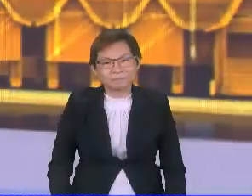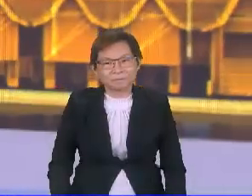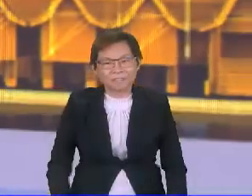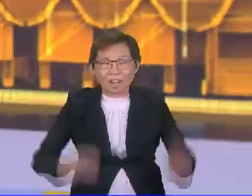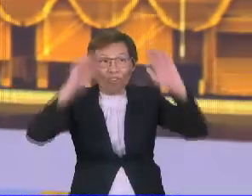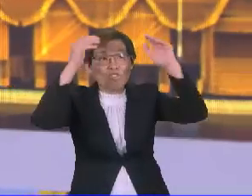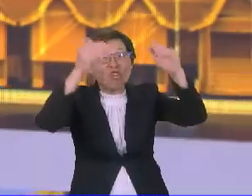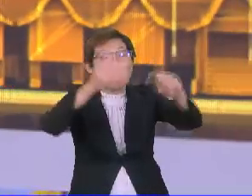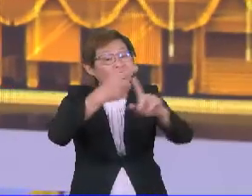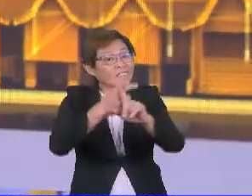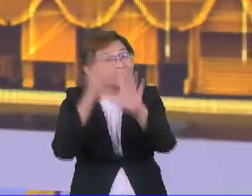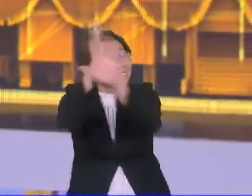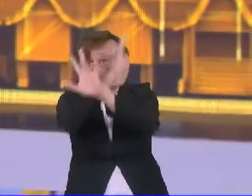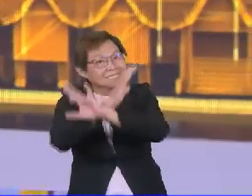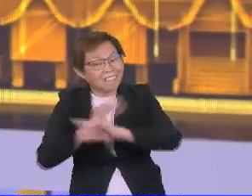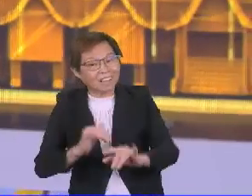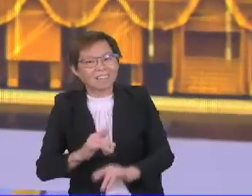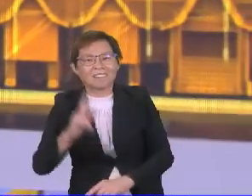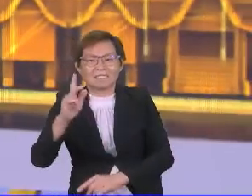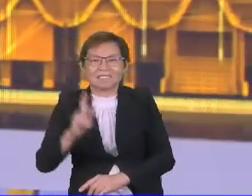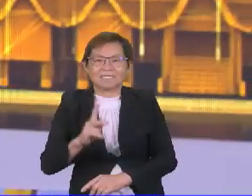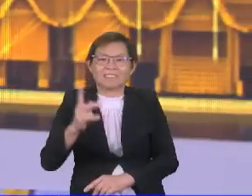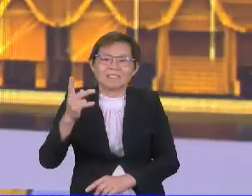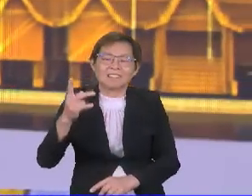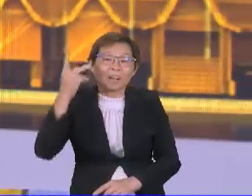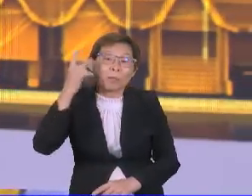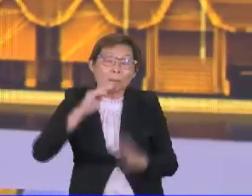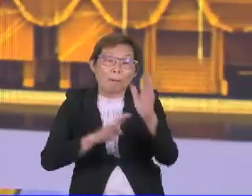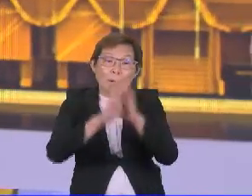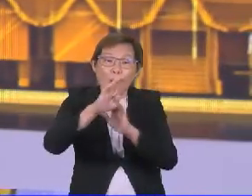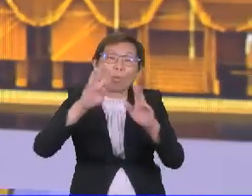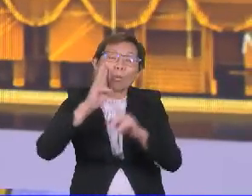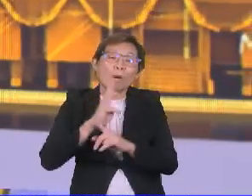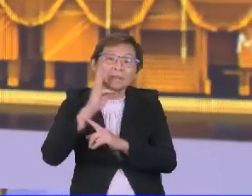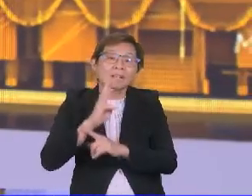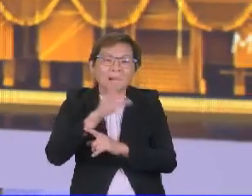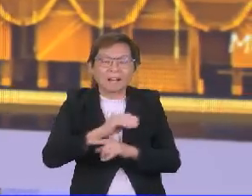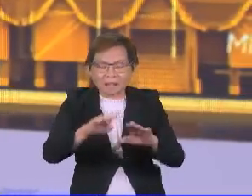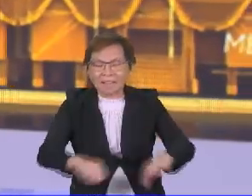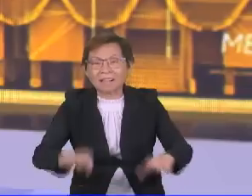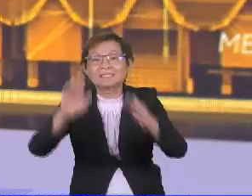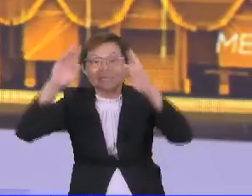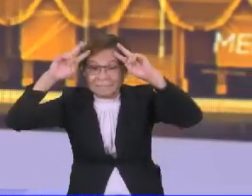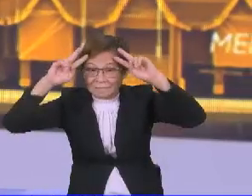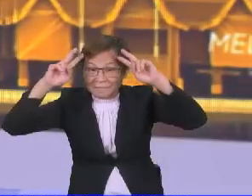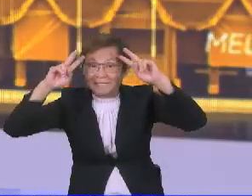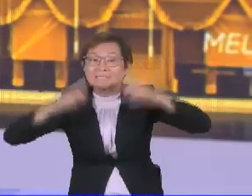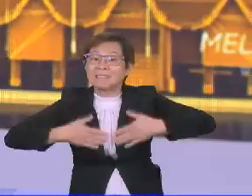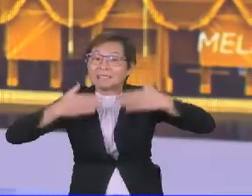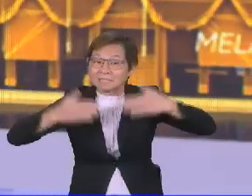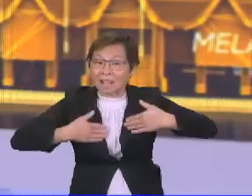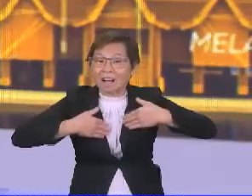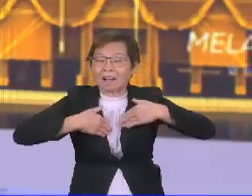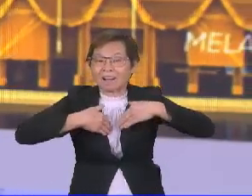Fokus dari bumi kenyalang Kementerian permohonan wanita kanak-kanak dan kesejahteraan kognitif komited membantu